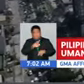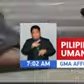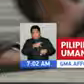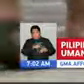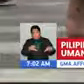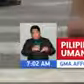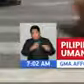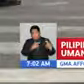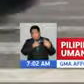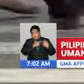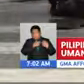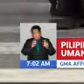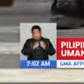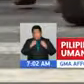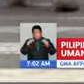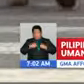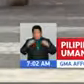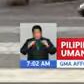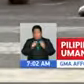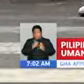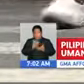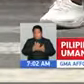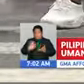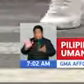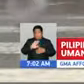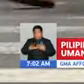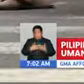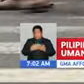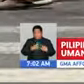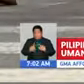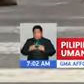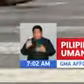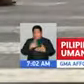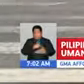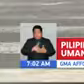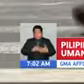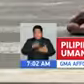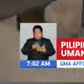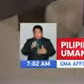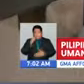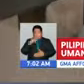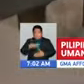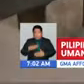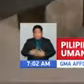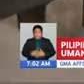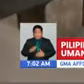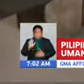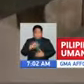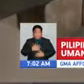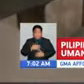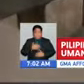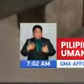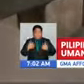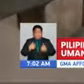Convention on the Elimination of All Forms of Discrimination Against Women. Batay sa reklamo ng mahigit 20 babaeng Pilipino na